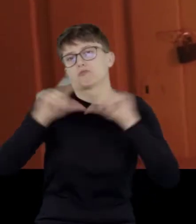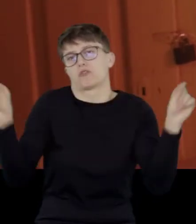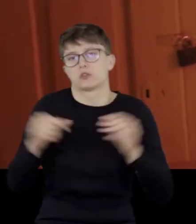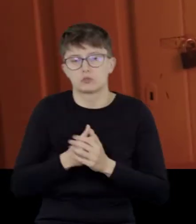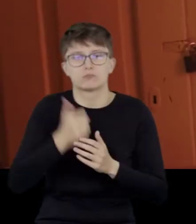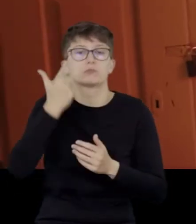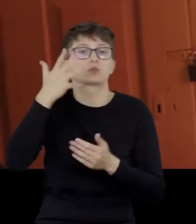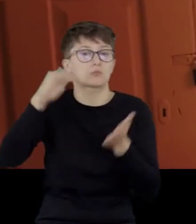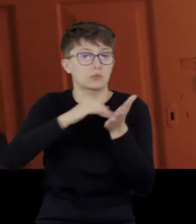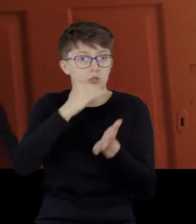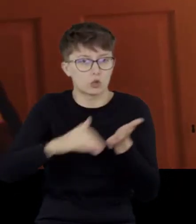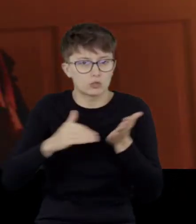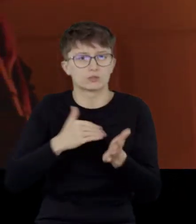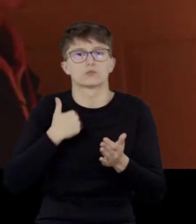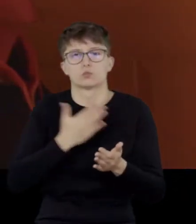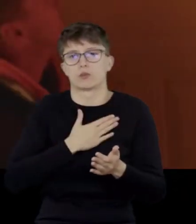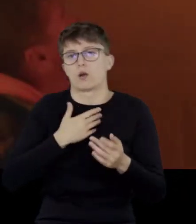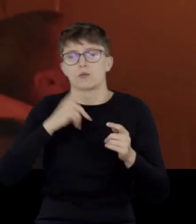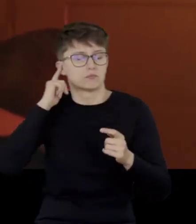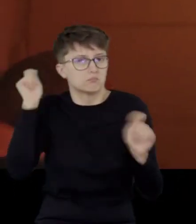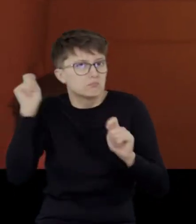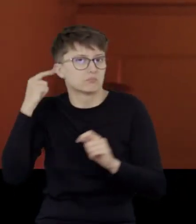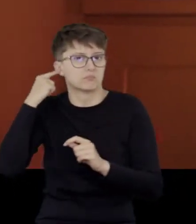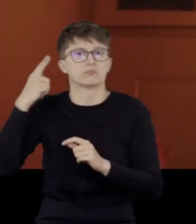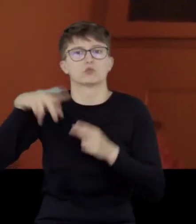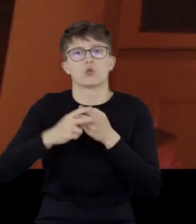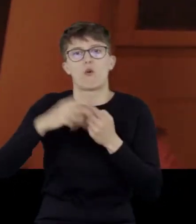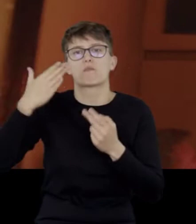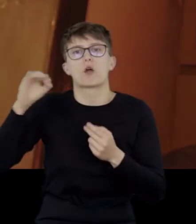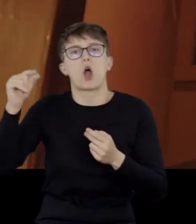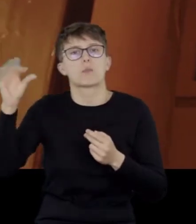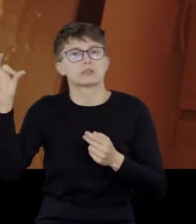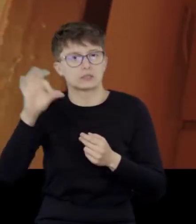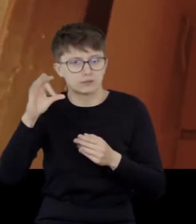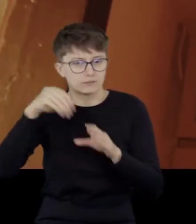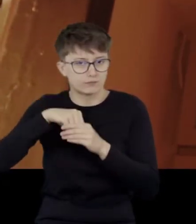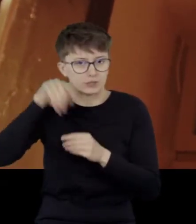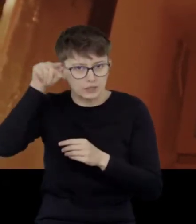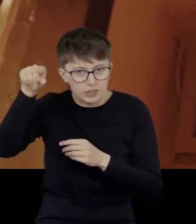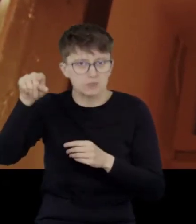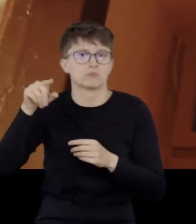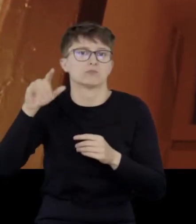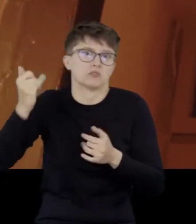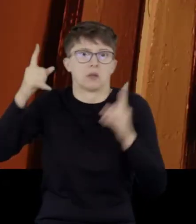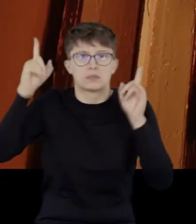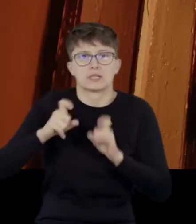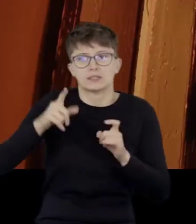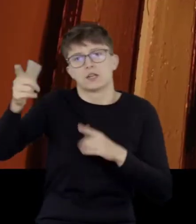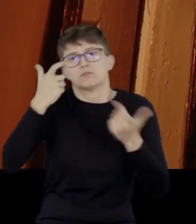stronę. Po kilku miesiącach już miałem sygnały ze stołówki MOPS,